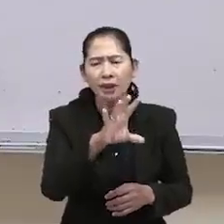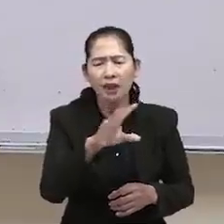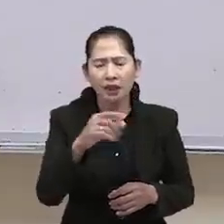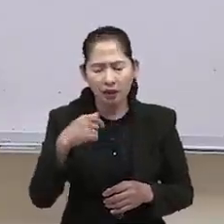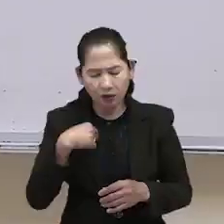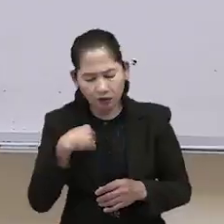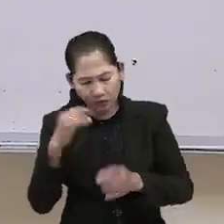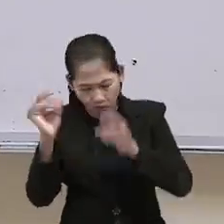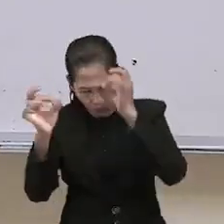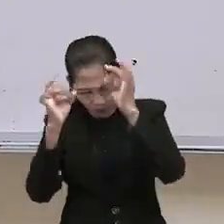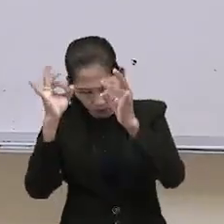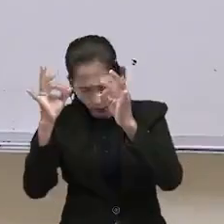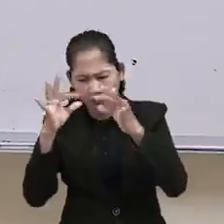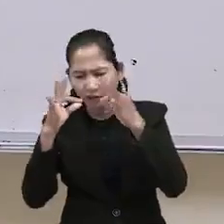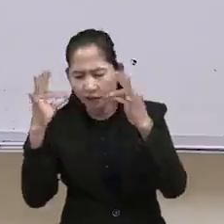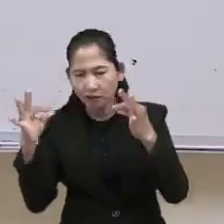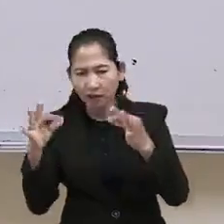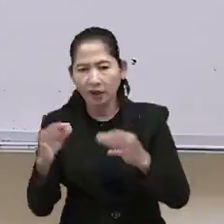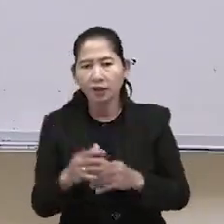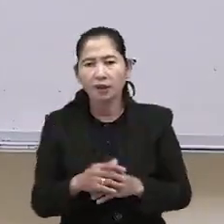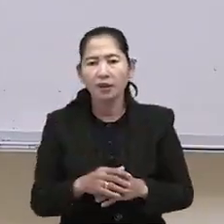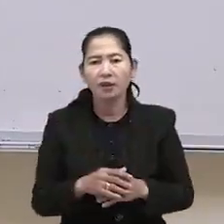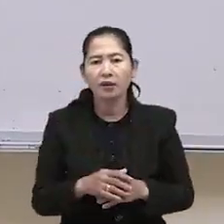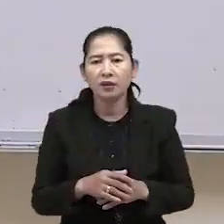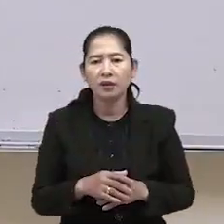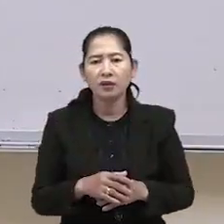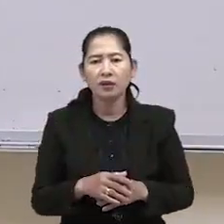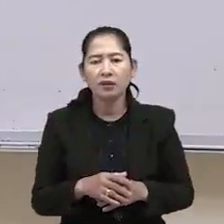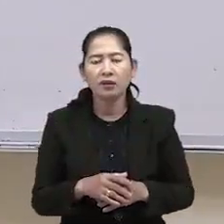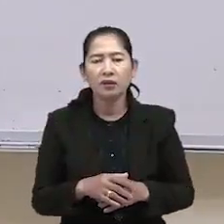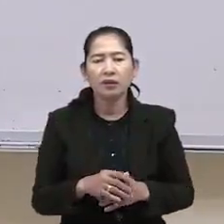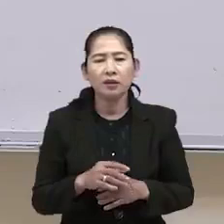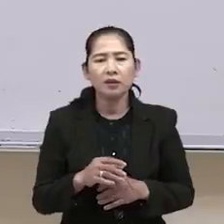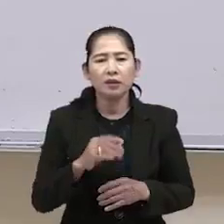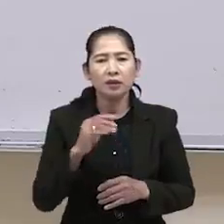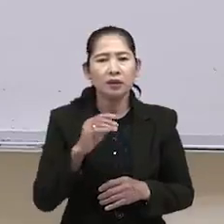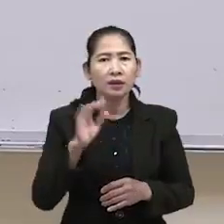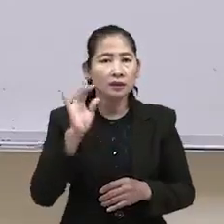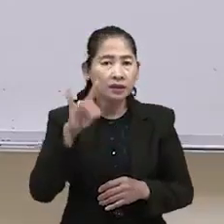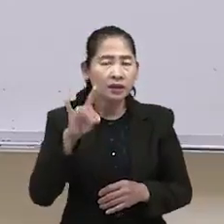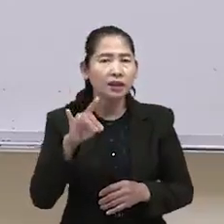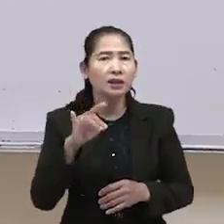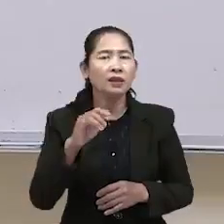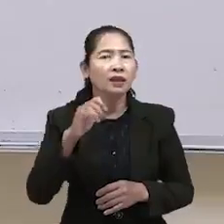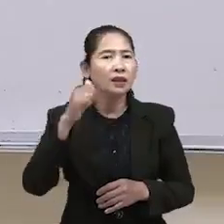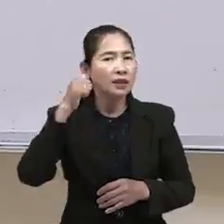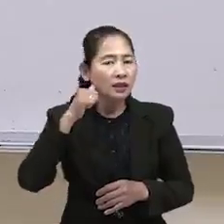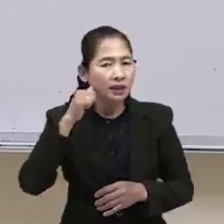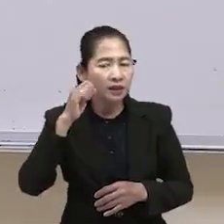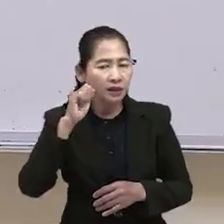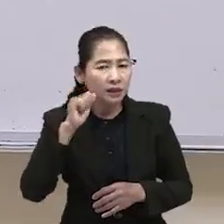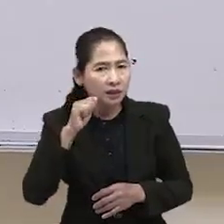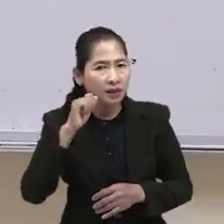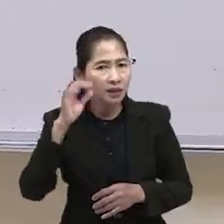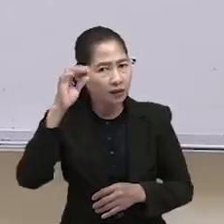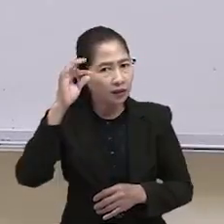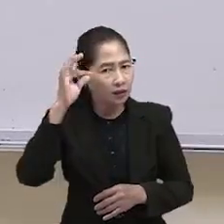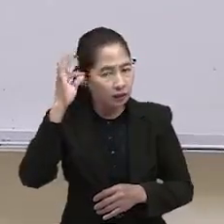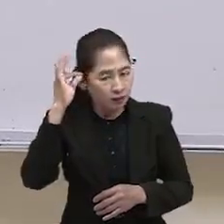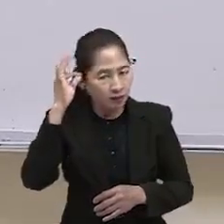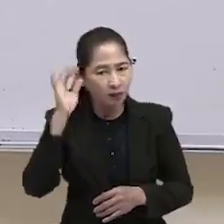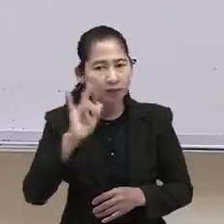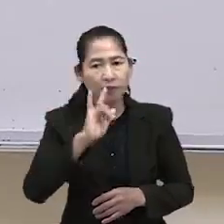សត្វឆ្មាវិញចាអញ្ចឹងដាក់អញ្ចឹងញីឬឈ្មោលណាសត្វហ្នឹងញីឬឈ្មោលណាកូនណាសត្វហ្នឹងញីឬឈ្មោលចាអ